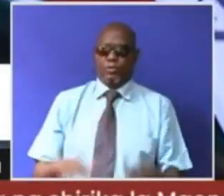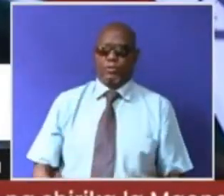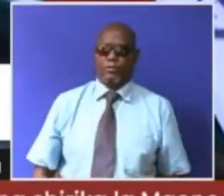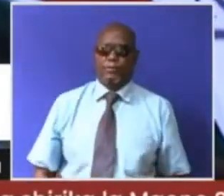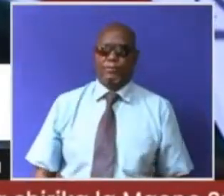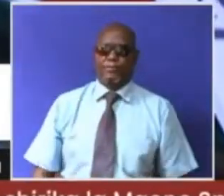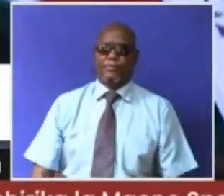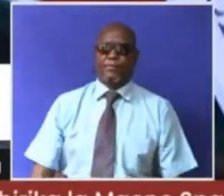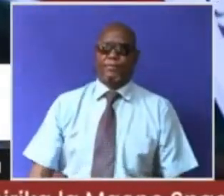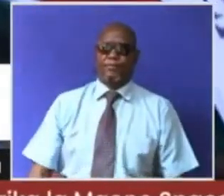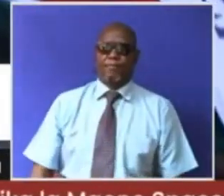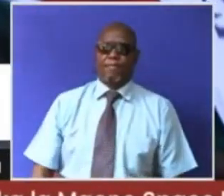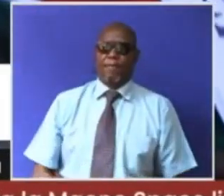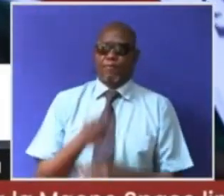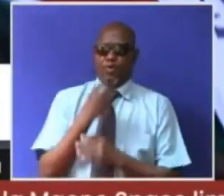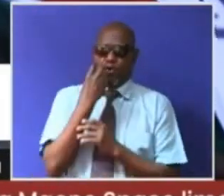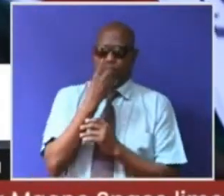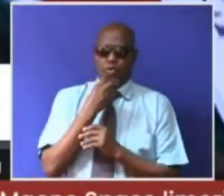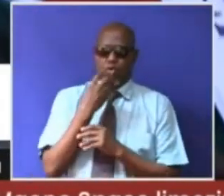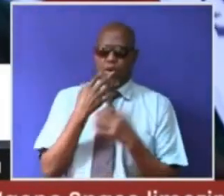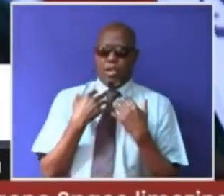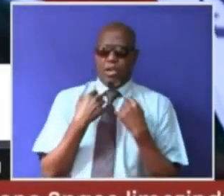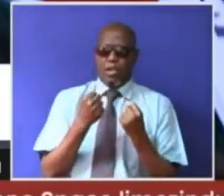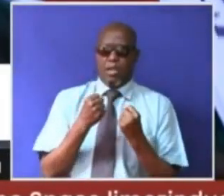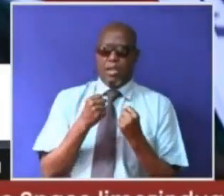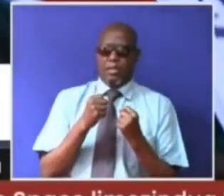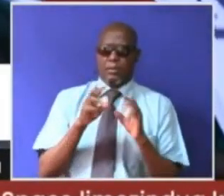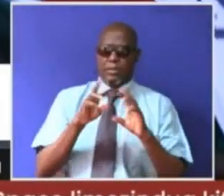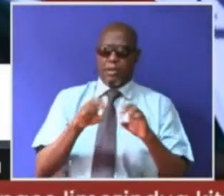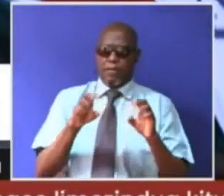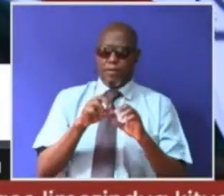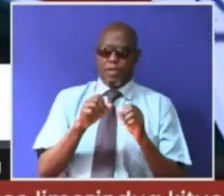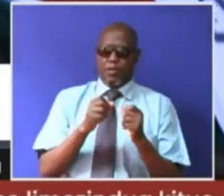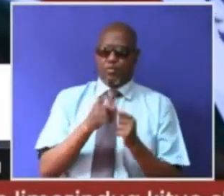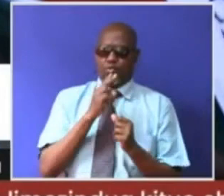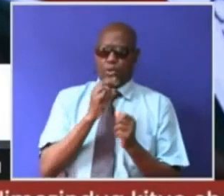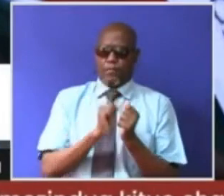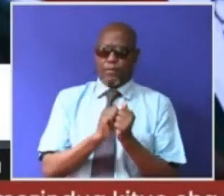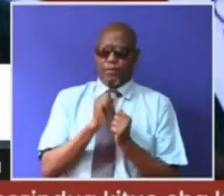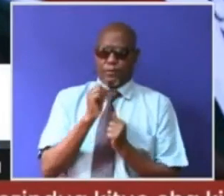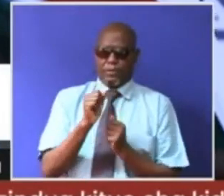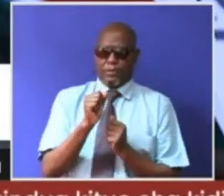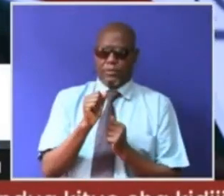In Kenya, oral health survey 2015 revealed that